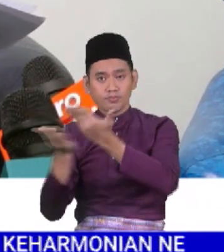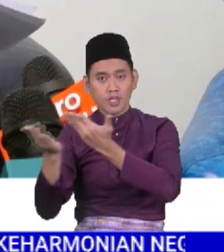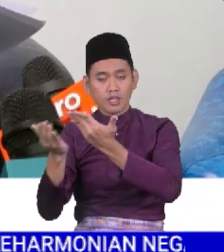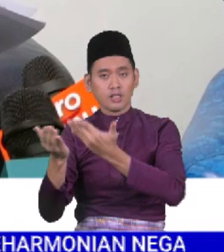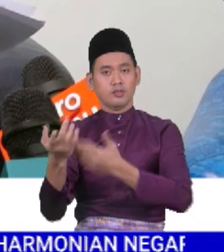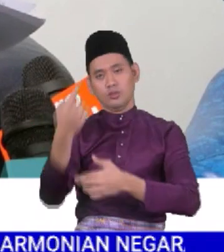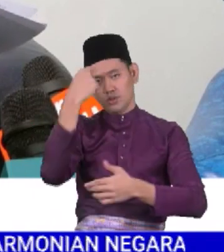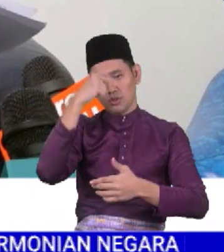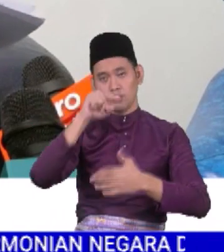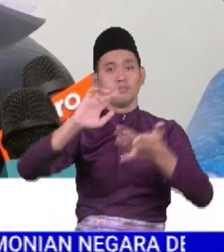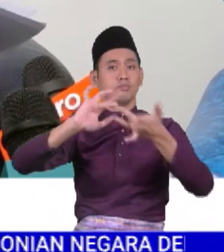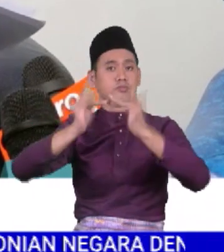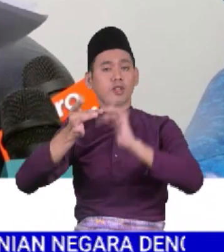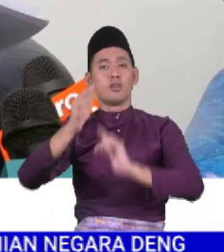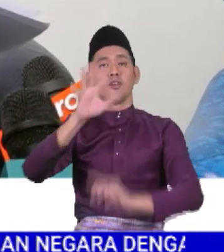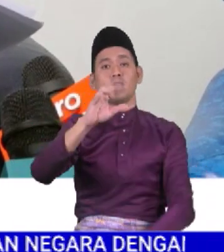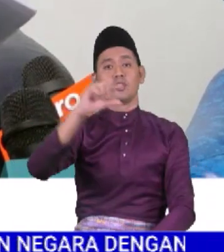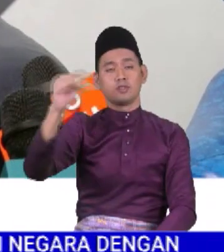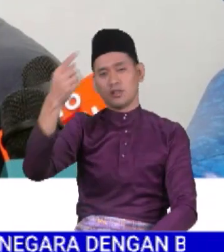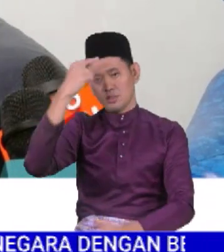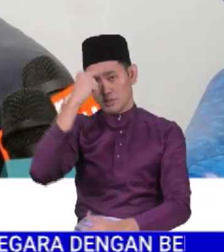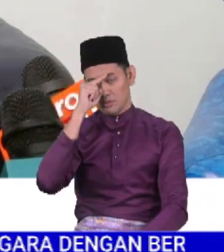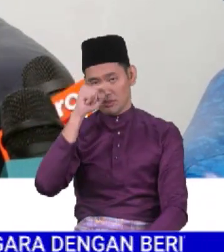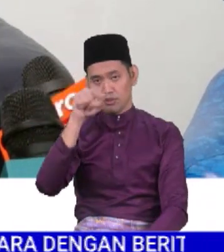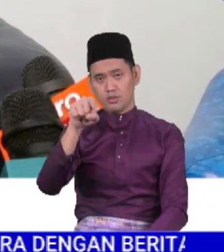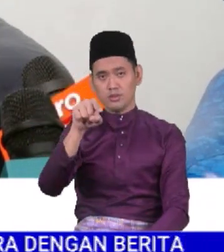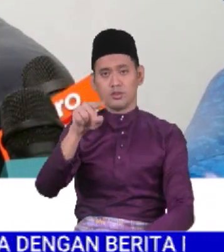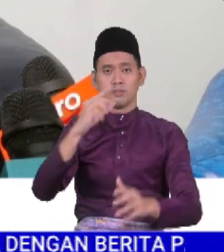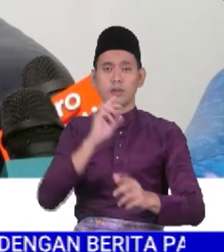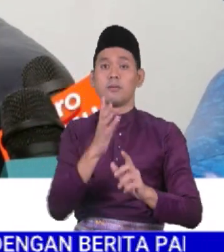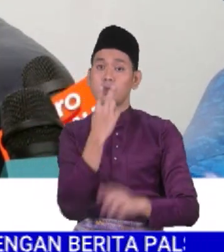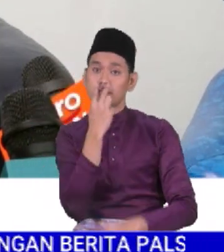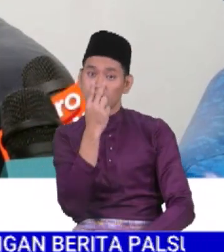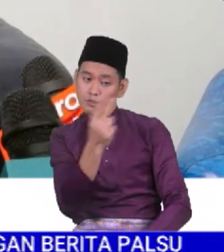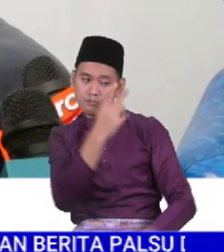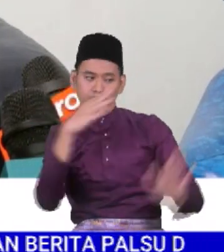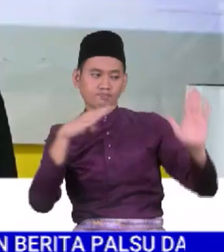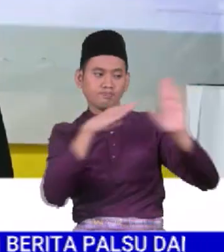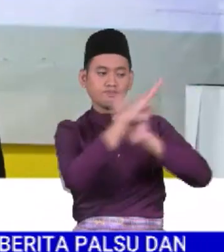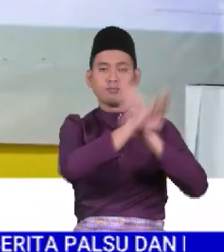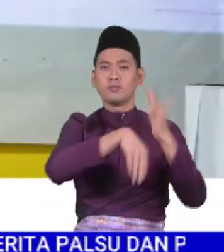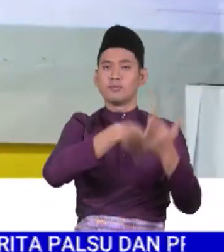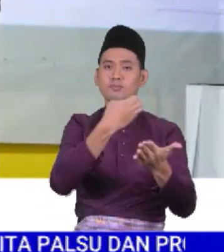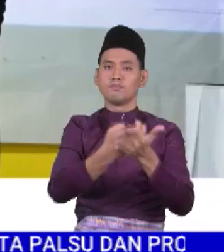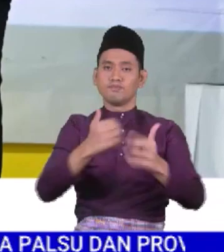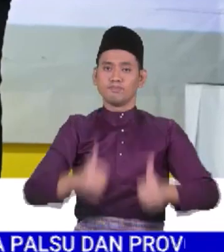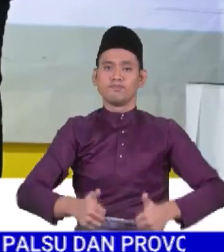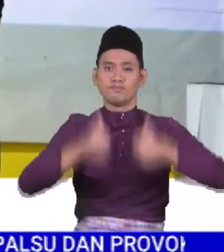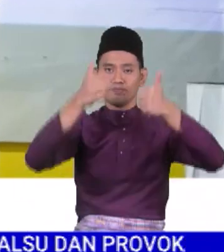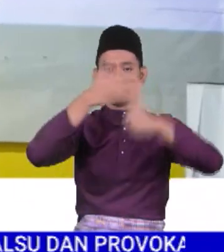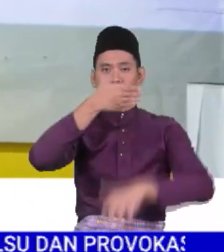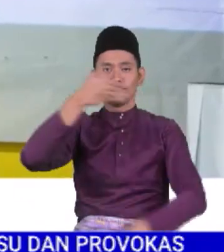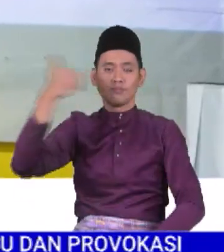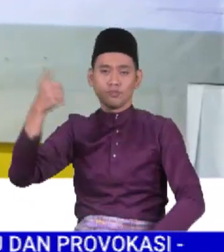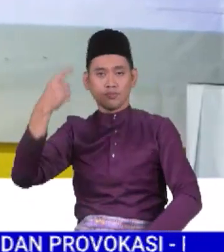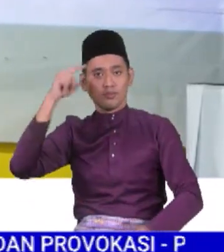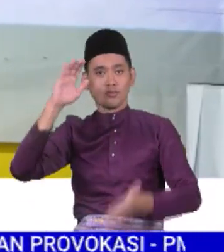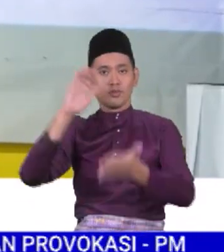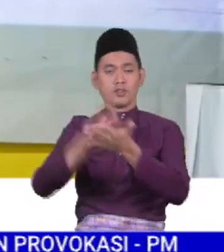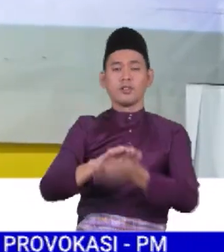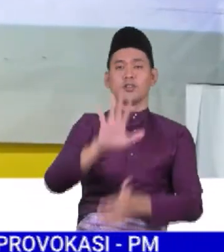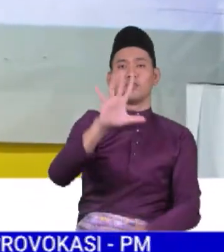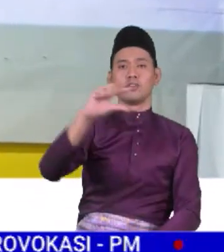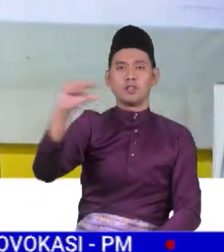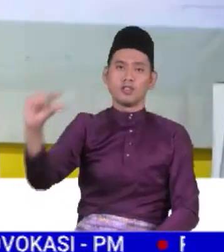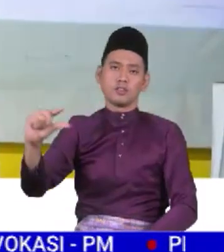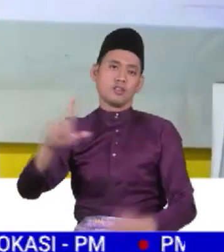5G. Itu yang sebenarnya yang akan menyuarakan pertumbuhan ekonomi negara. Beliau juga yakin rangkaian 5G berada